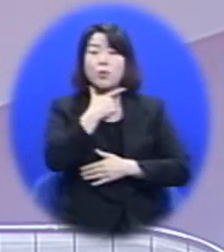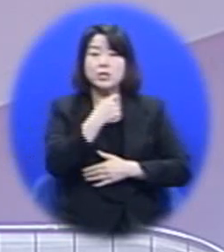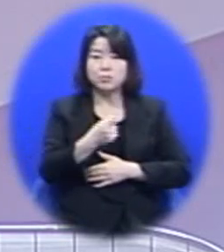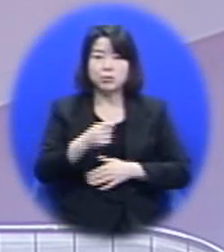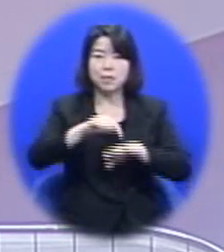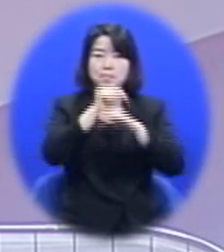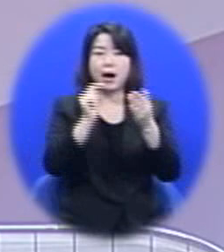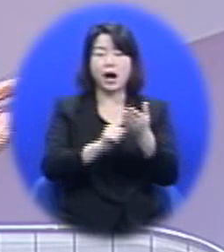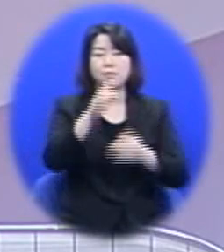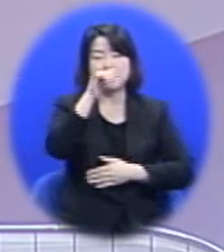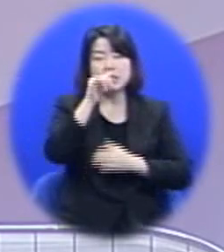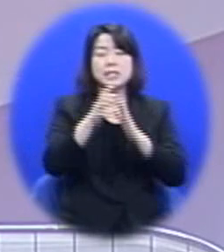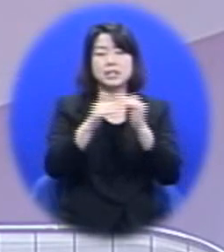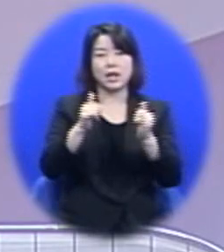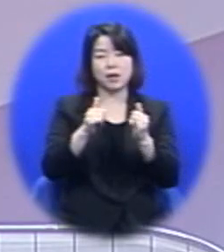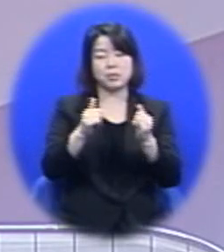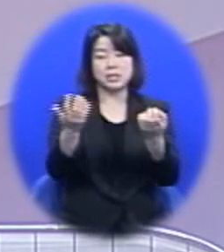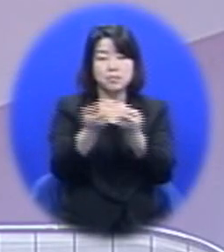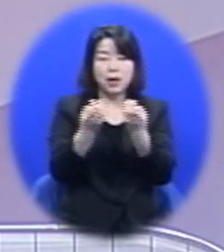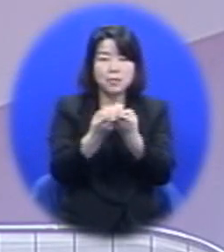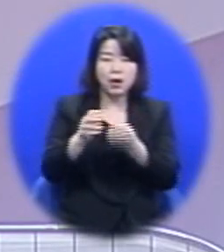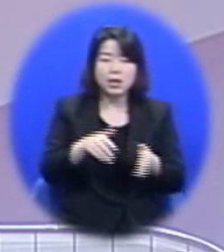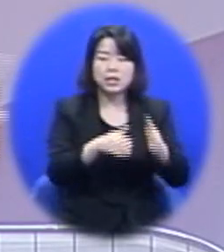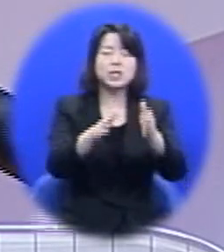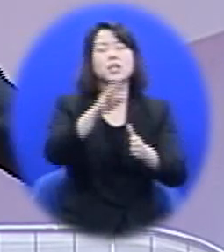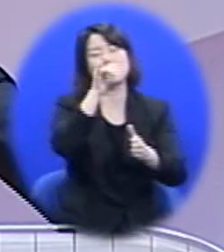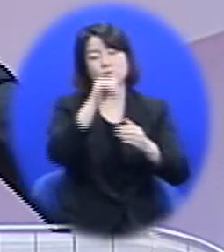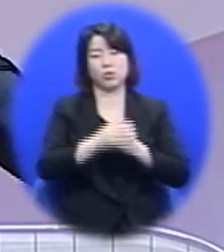분들은 길이 있습니다.